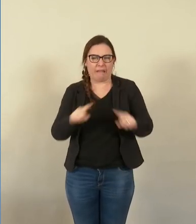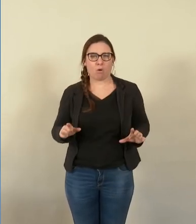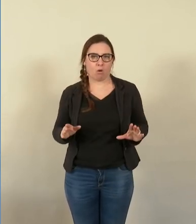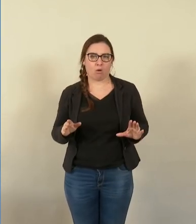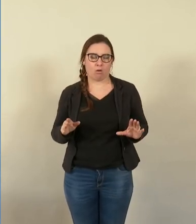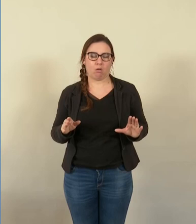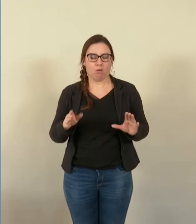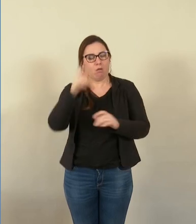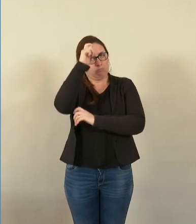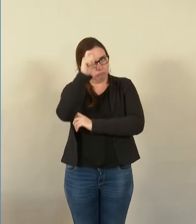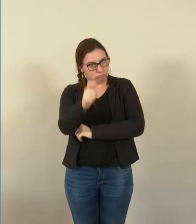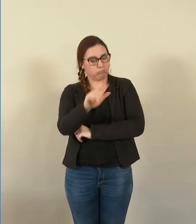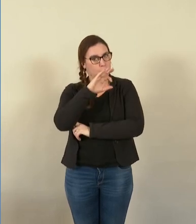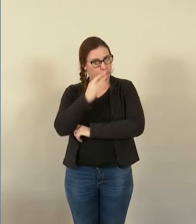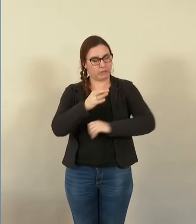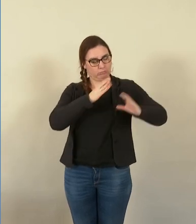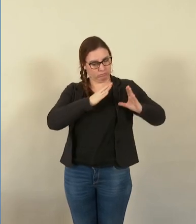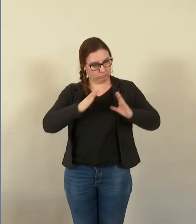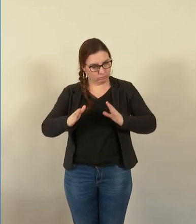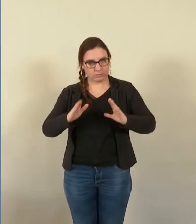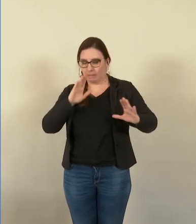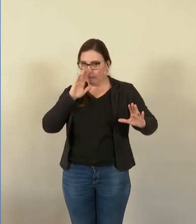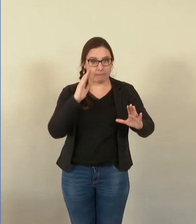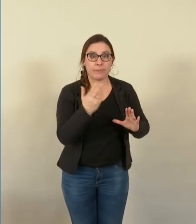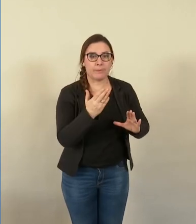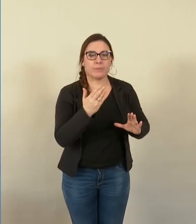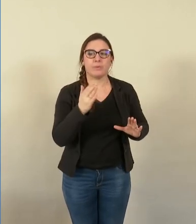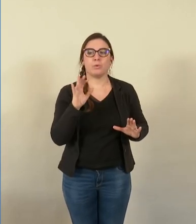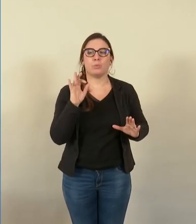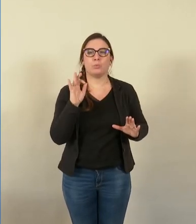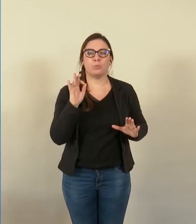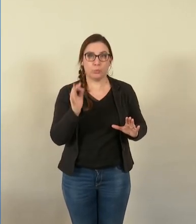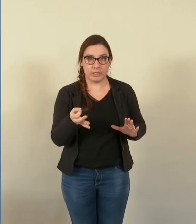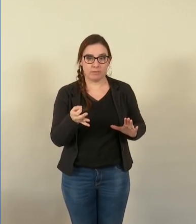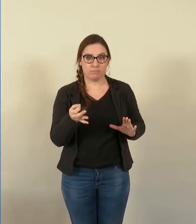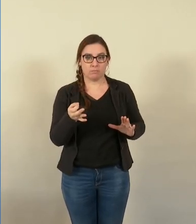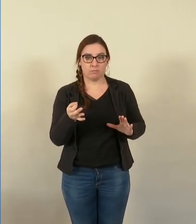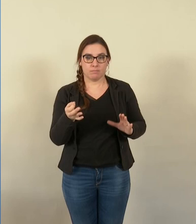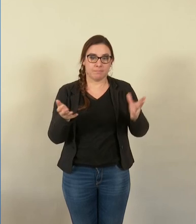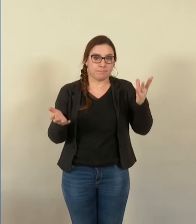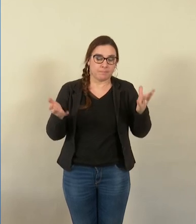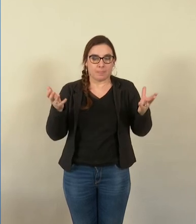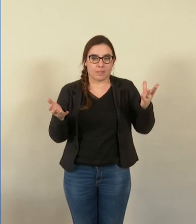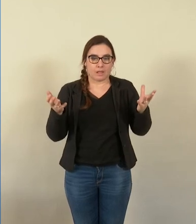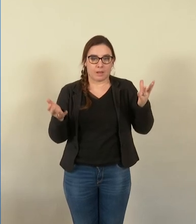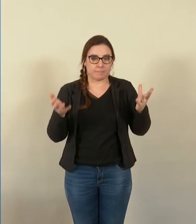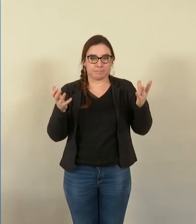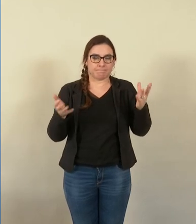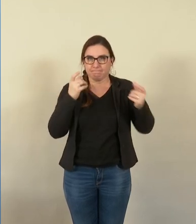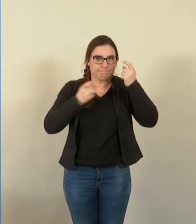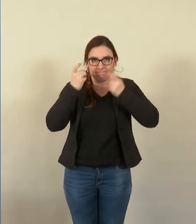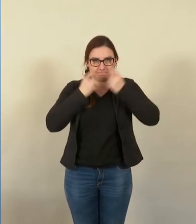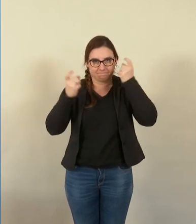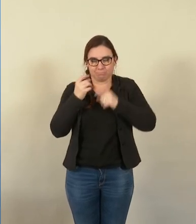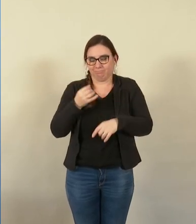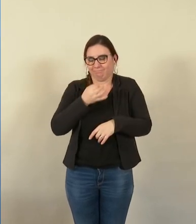cohérents et c'est pour ça que il y a eu un petit retournement de de de perspective qui a été